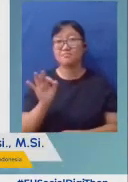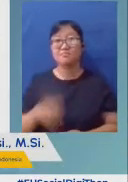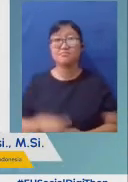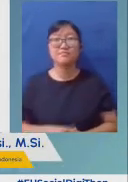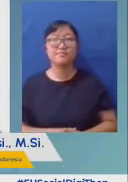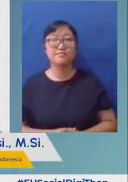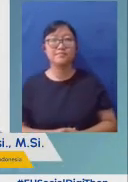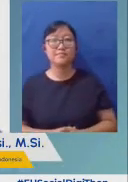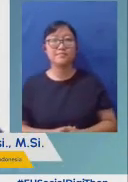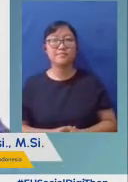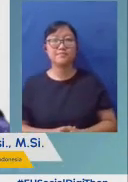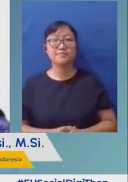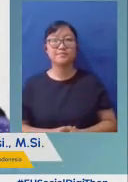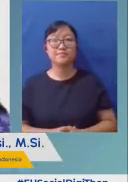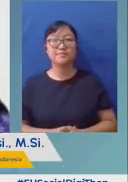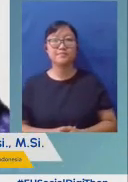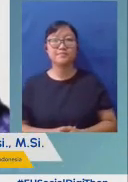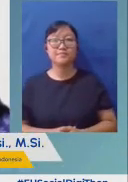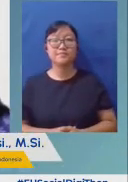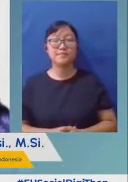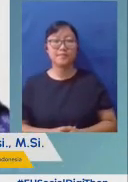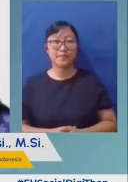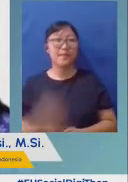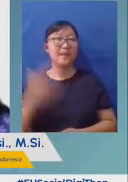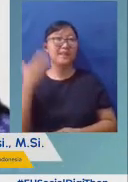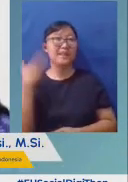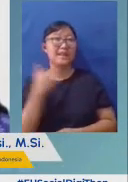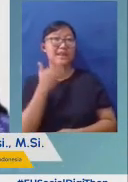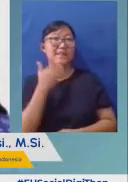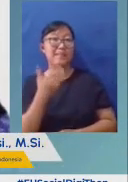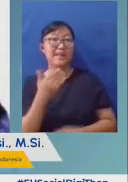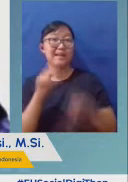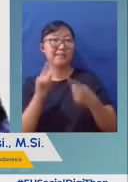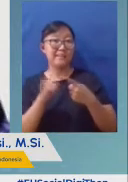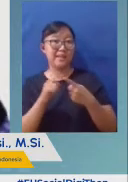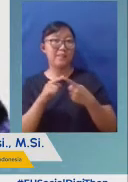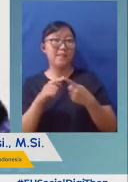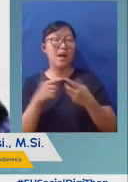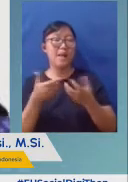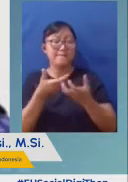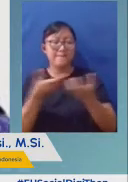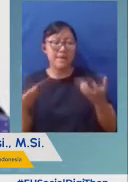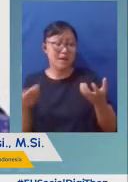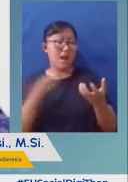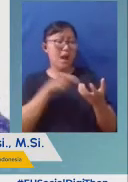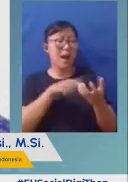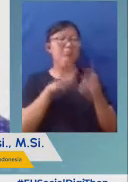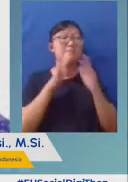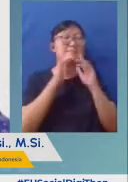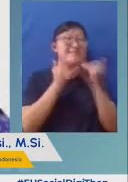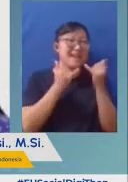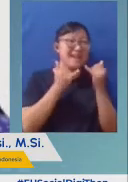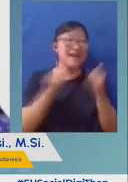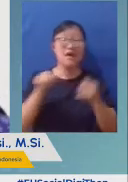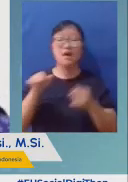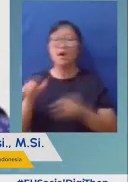tadi adalah bedanya bercanda sama melakukan bullying ya. Oke. Jadi gini,